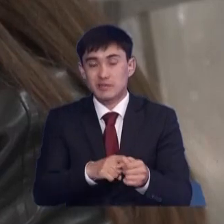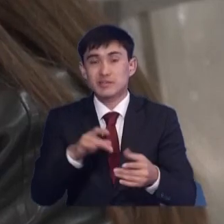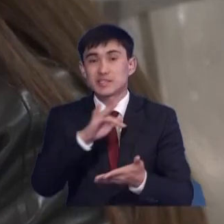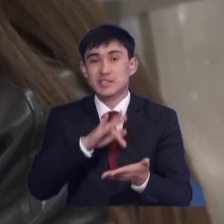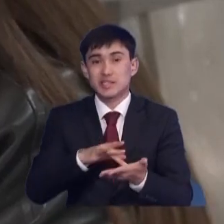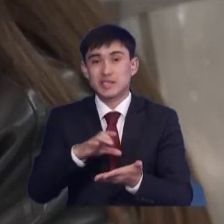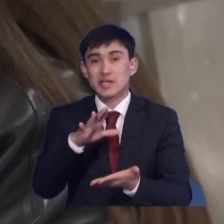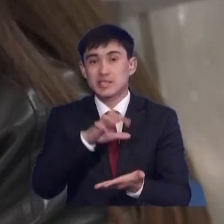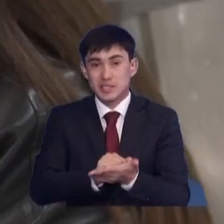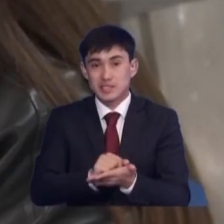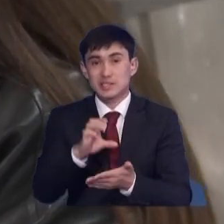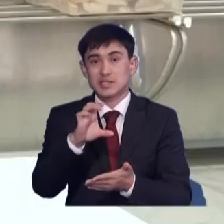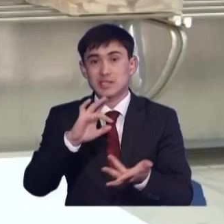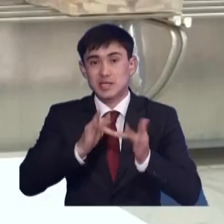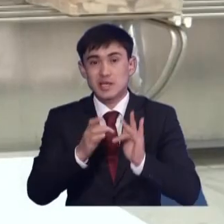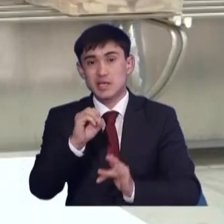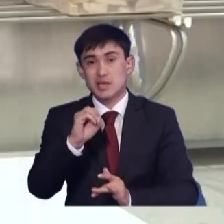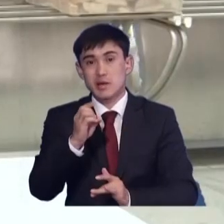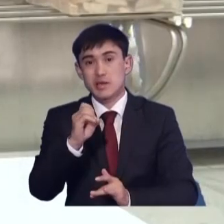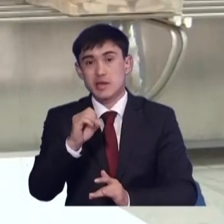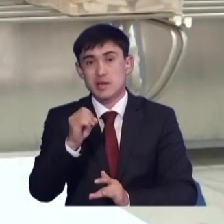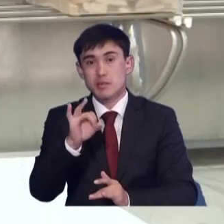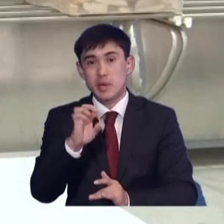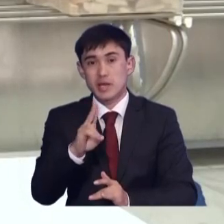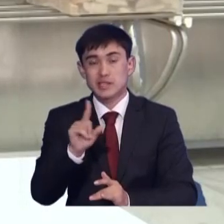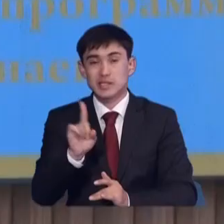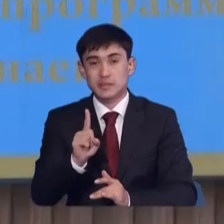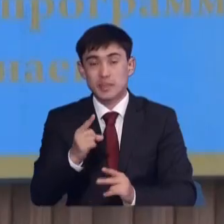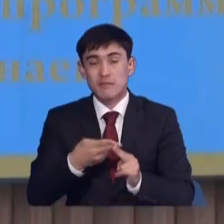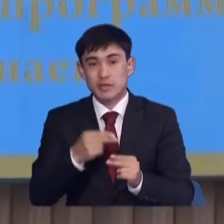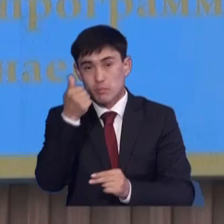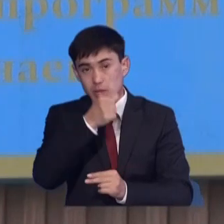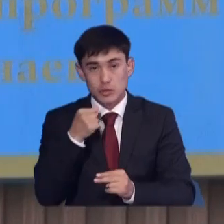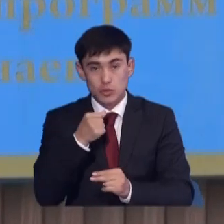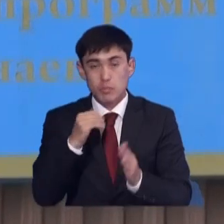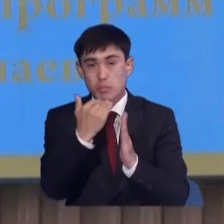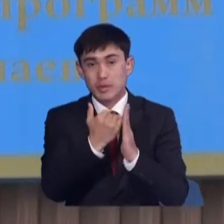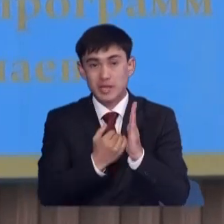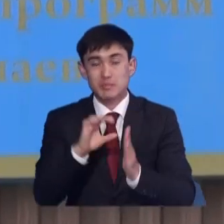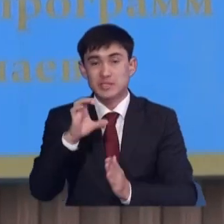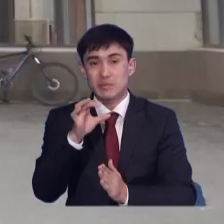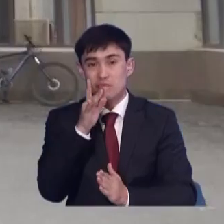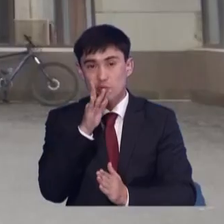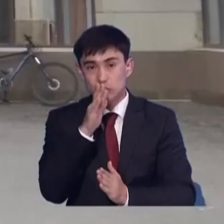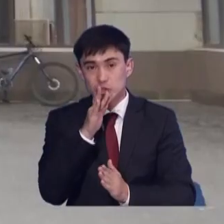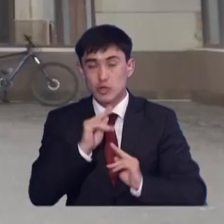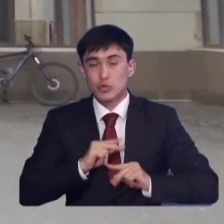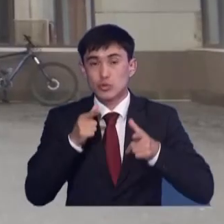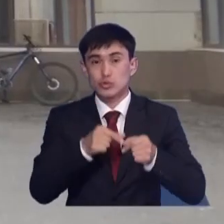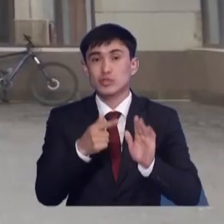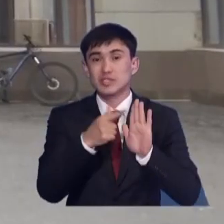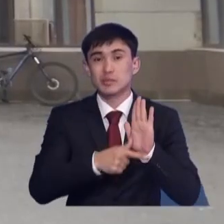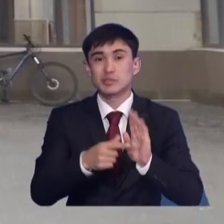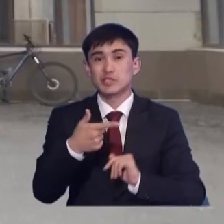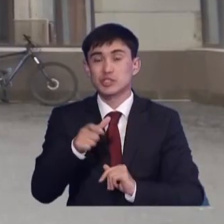центре карьеры или на сайте электронной биржи труда. Отметим, что в нынешнем году в рамках программы «Серебряный возраст» будут трудоустроены